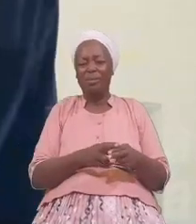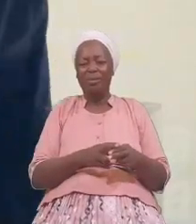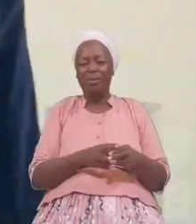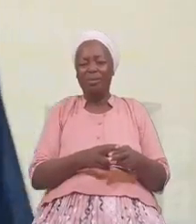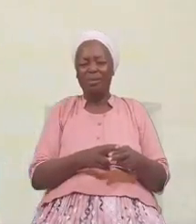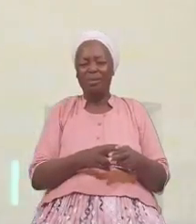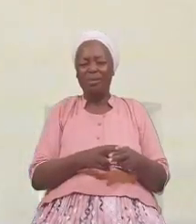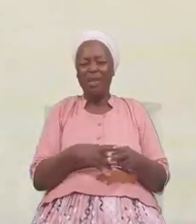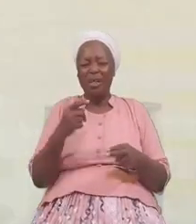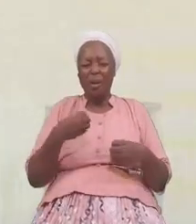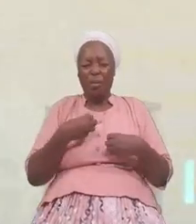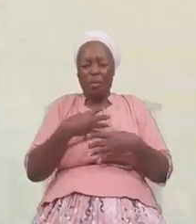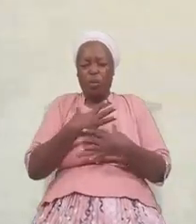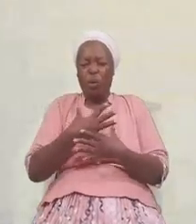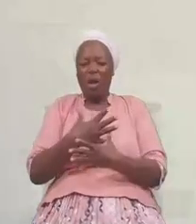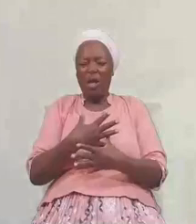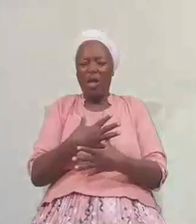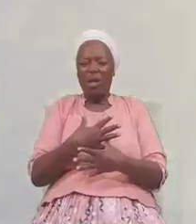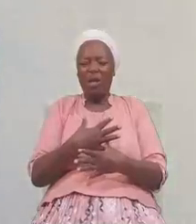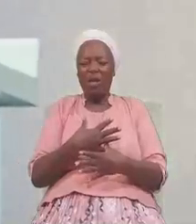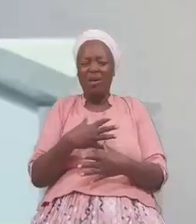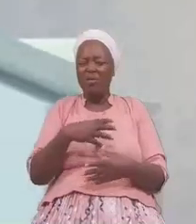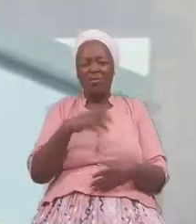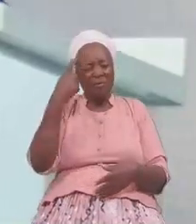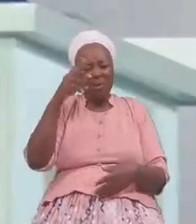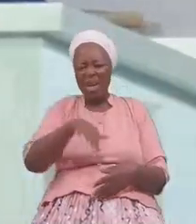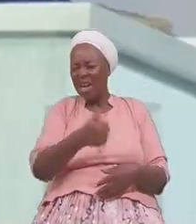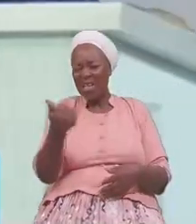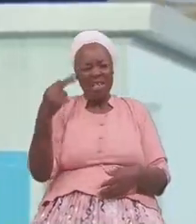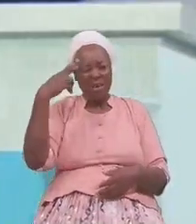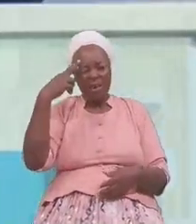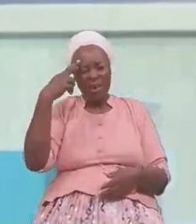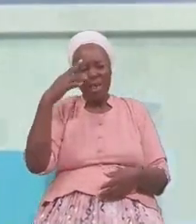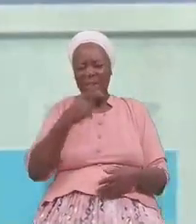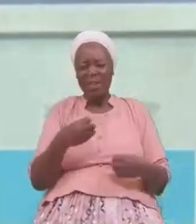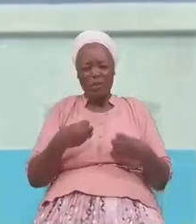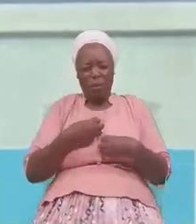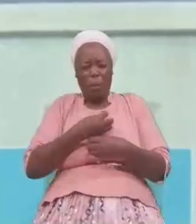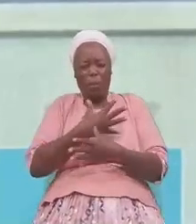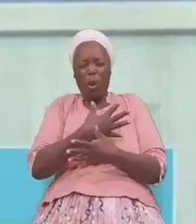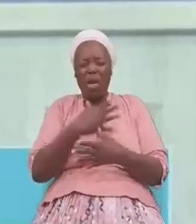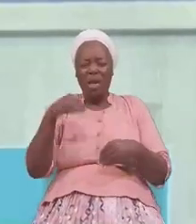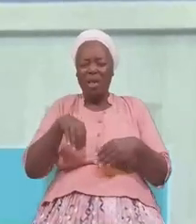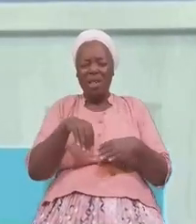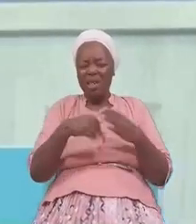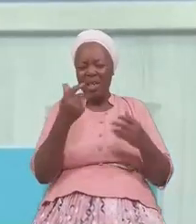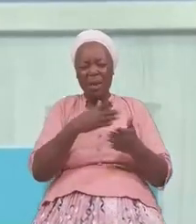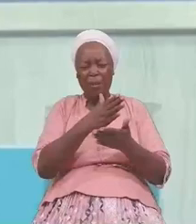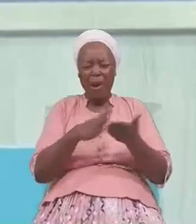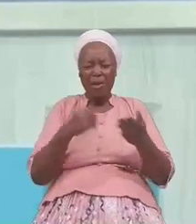Enflement, quelle que soit la raison, enflement, n'importe quelle partie du corps,